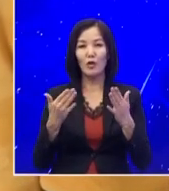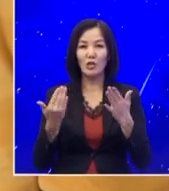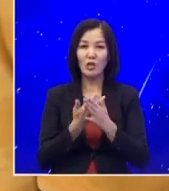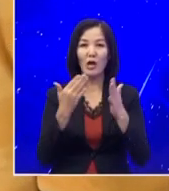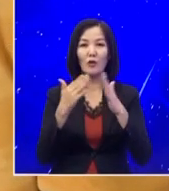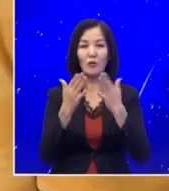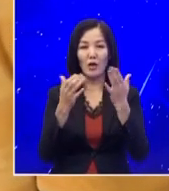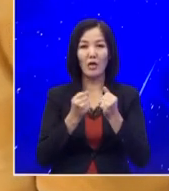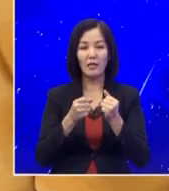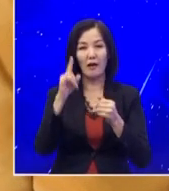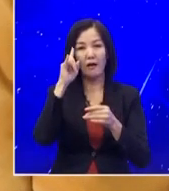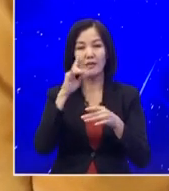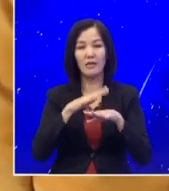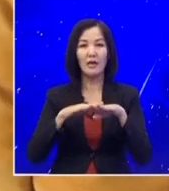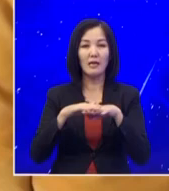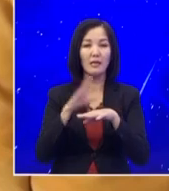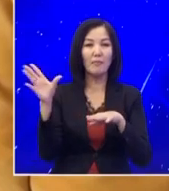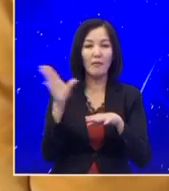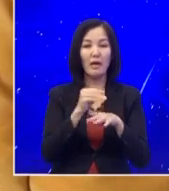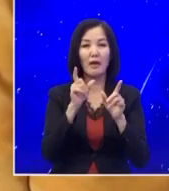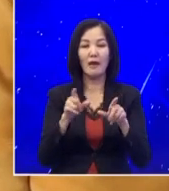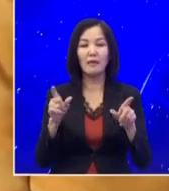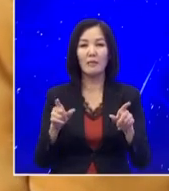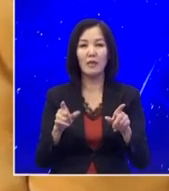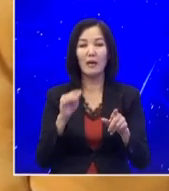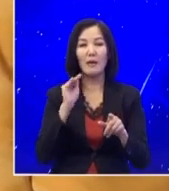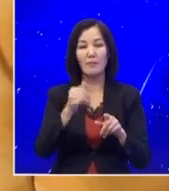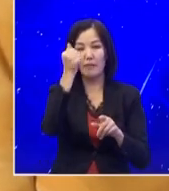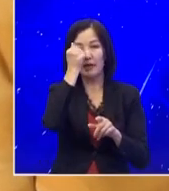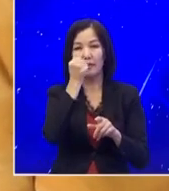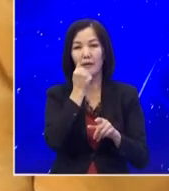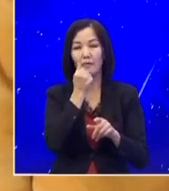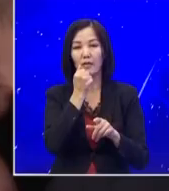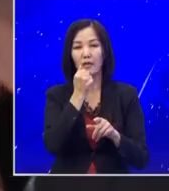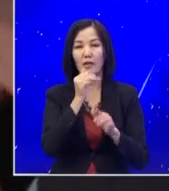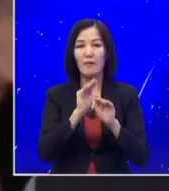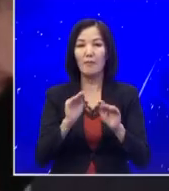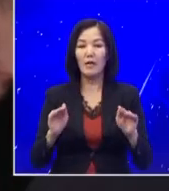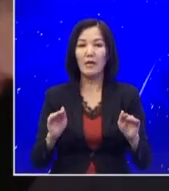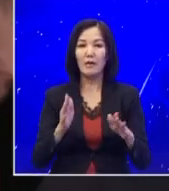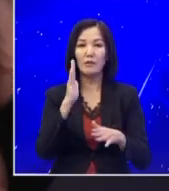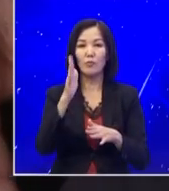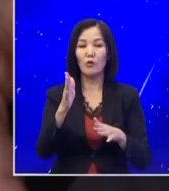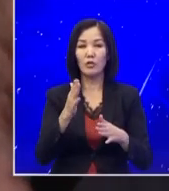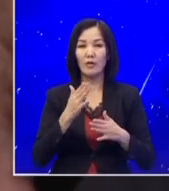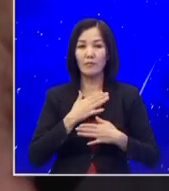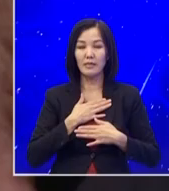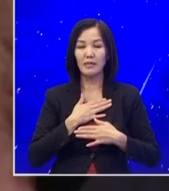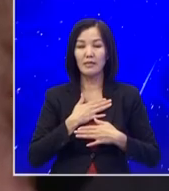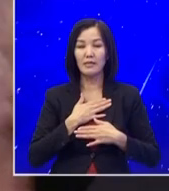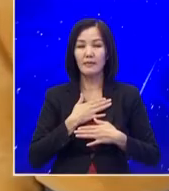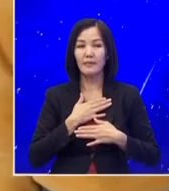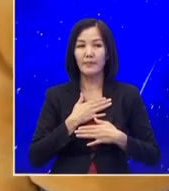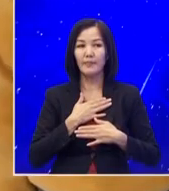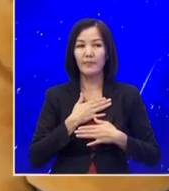отырмыз. Қазақ елі осында үйге жете берсін. Аллаға мында бір шүкір дейміз. Осылар біздің болашағымыз ғой. Осы сіздердің жолдарын бере берсін